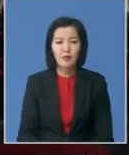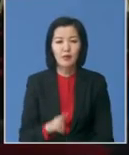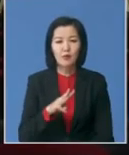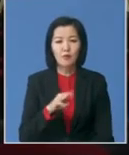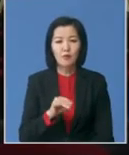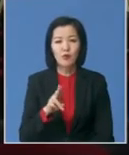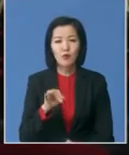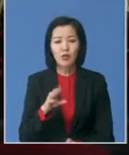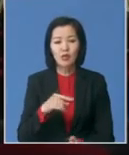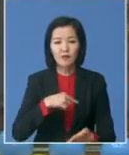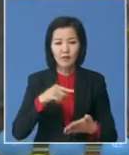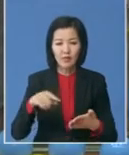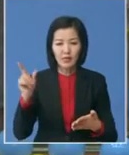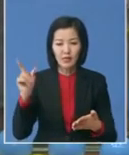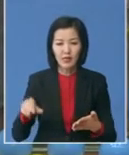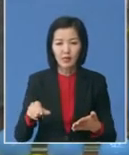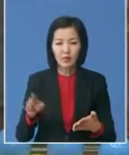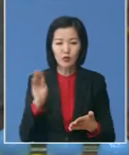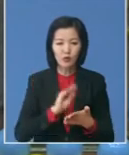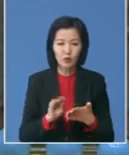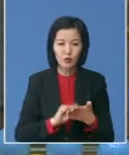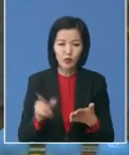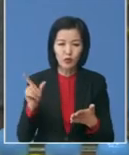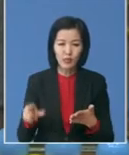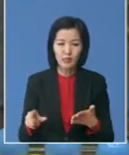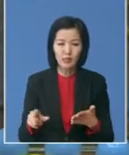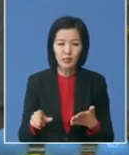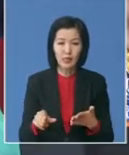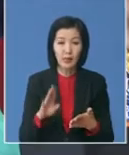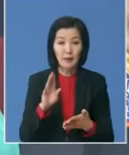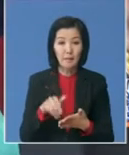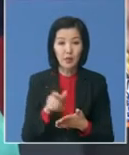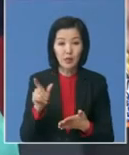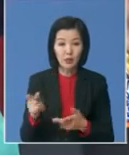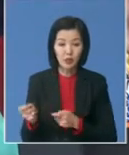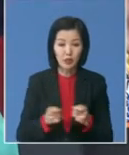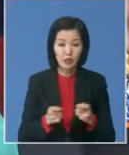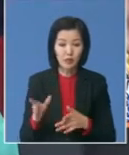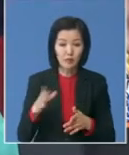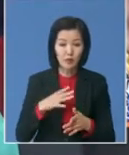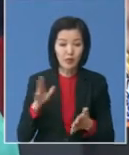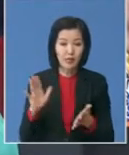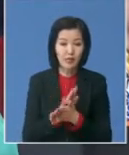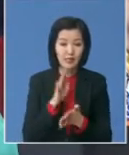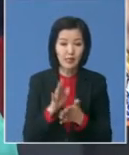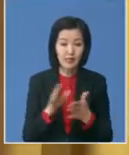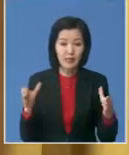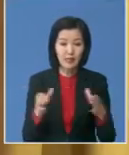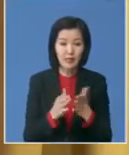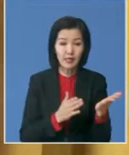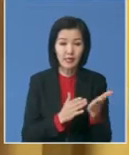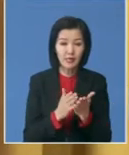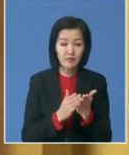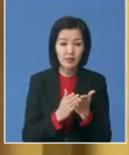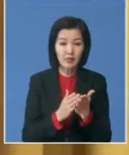Мұқашев лирик ақын, білікті журналист, білгір басшы болған адам. Ақсу аудандық газетінде партиялық қызметтерде жүріп, әдебиетті